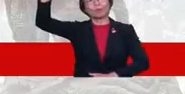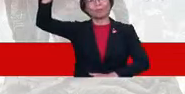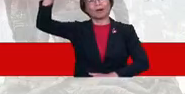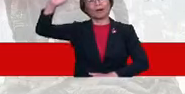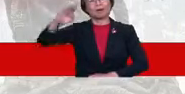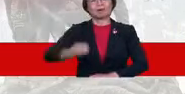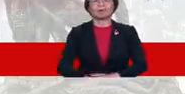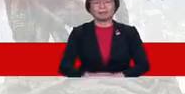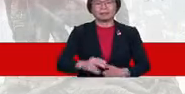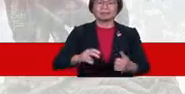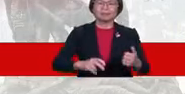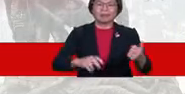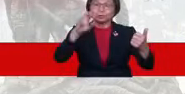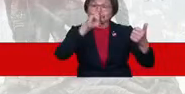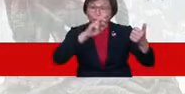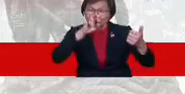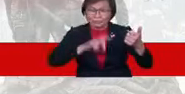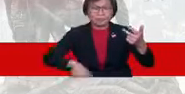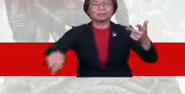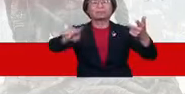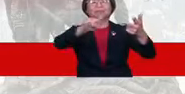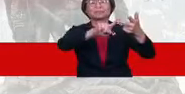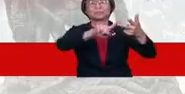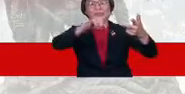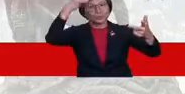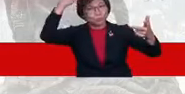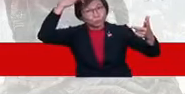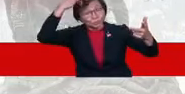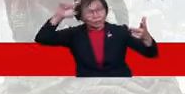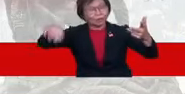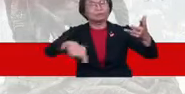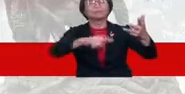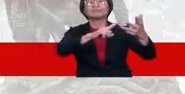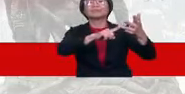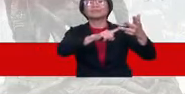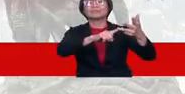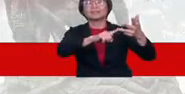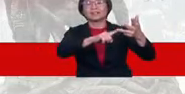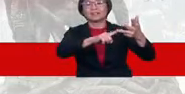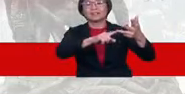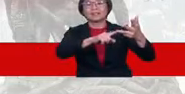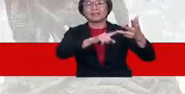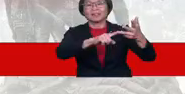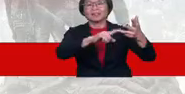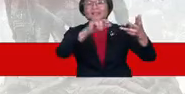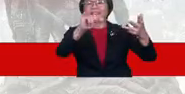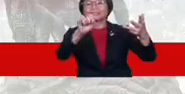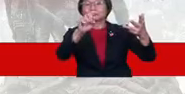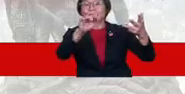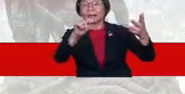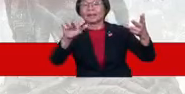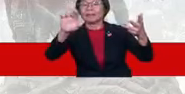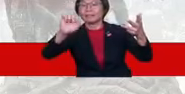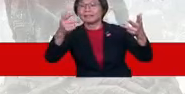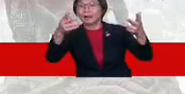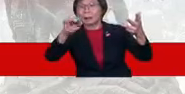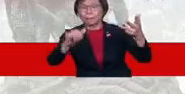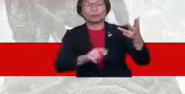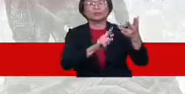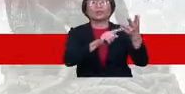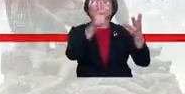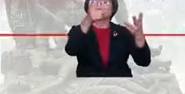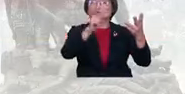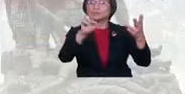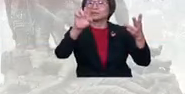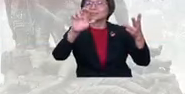Tun Abdul Razak Hussein Tun Hussein onn konduktor Ismail Rachman konten